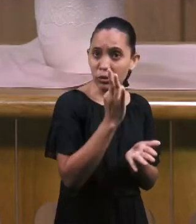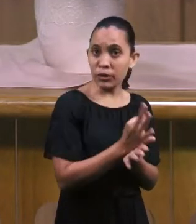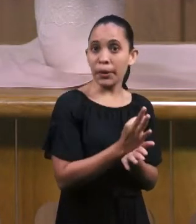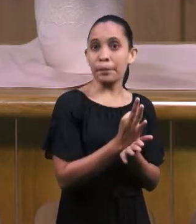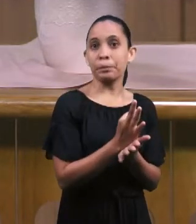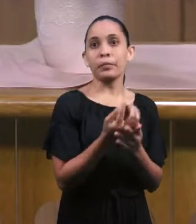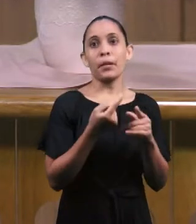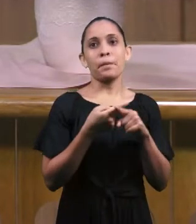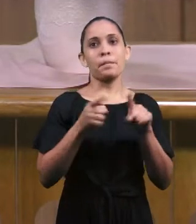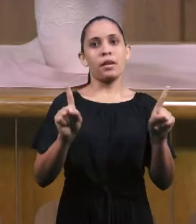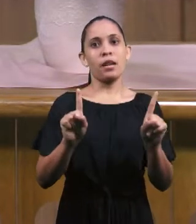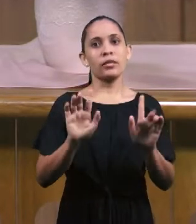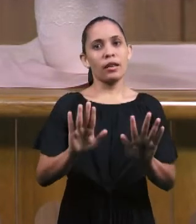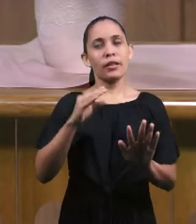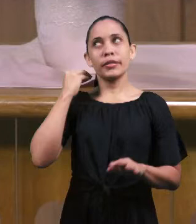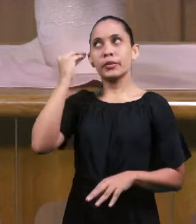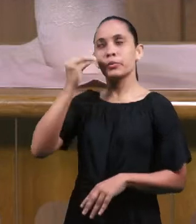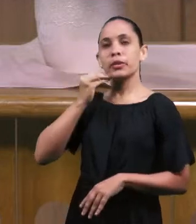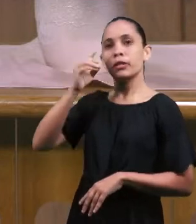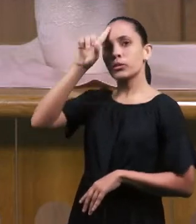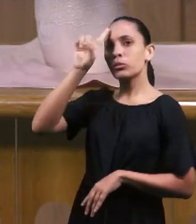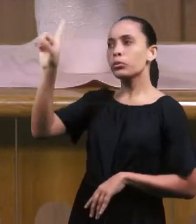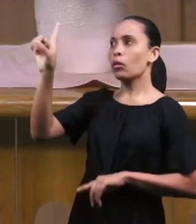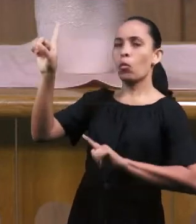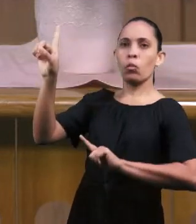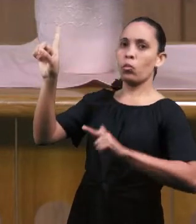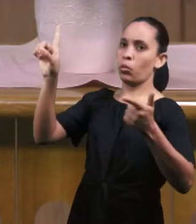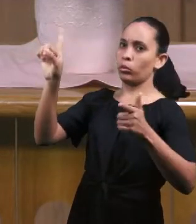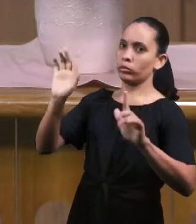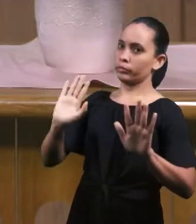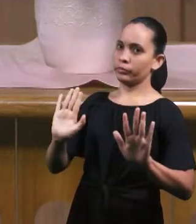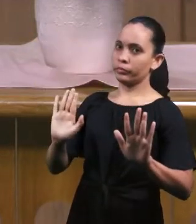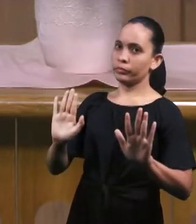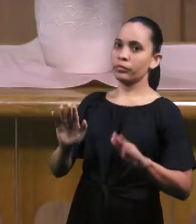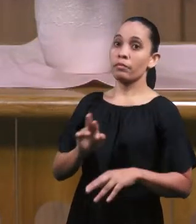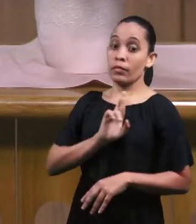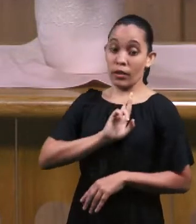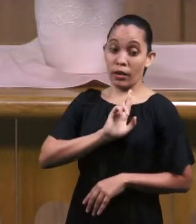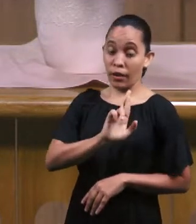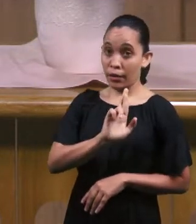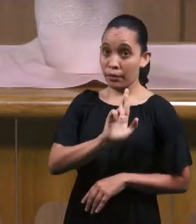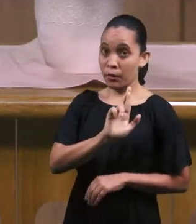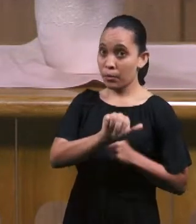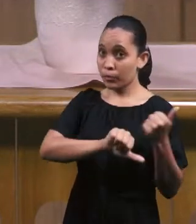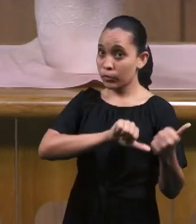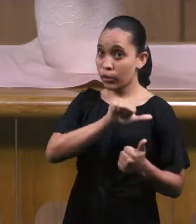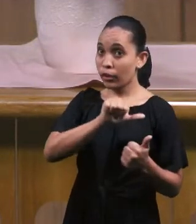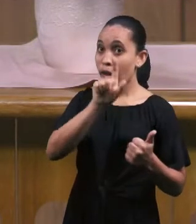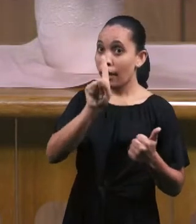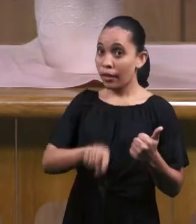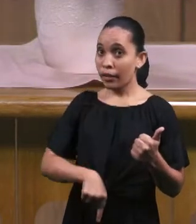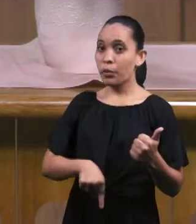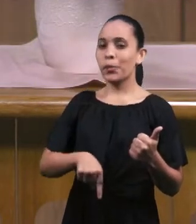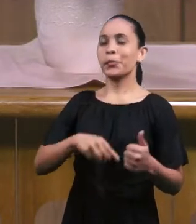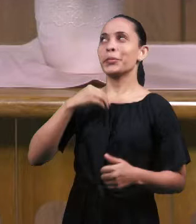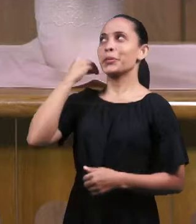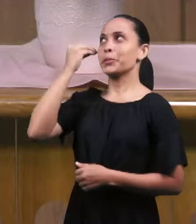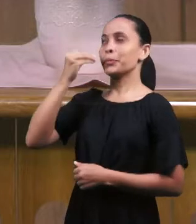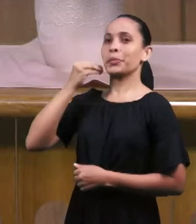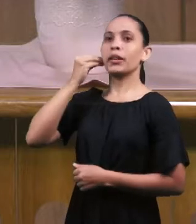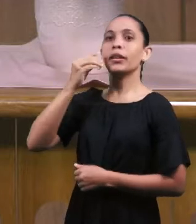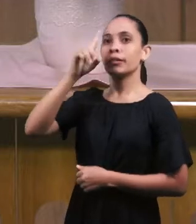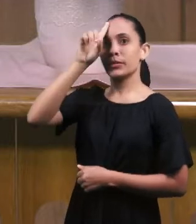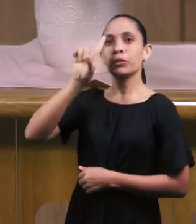C'est une science comme la théologie. Mais l'expérience avec Dieu, c'est une autre chose. Et la réforme a porté cela, une expérience avec Dieu. Donc, nous